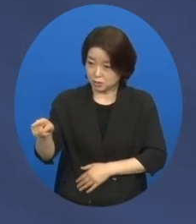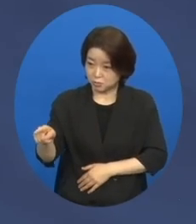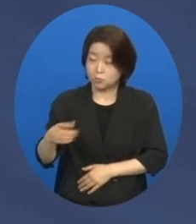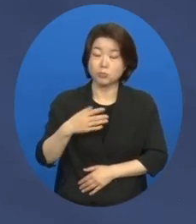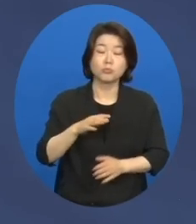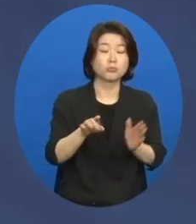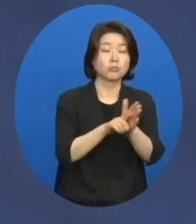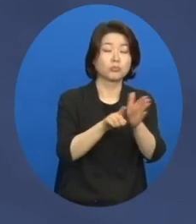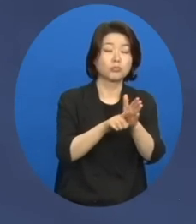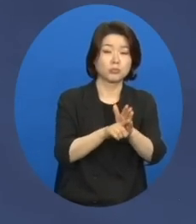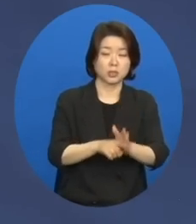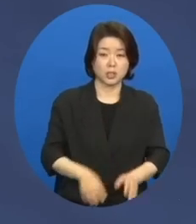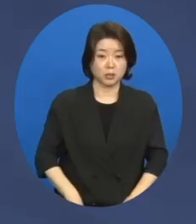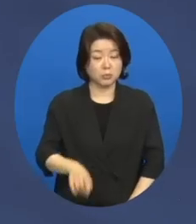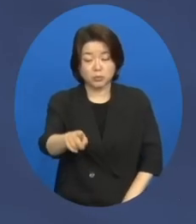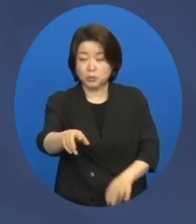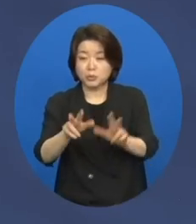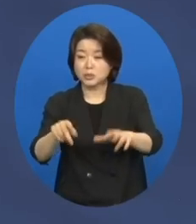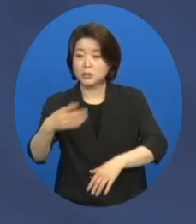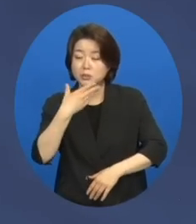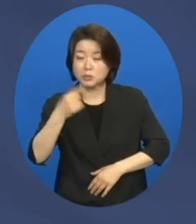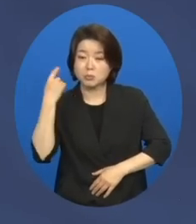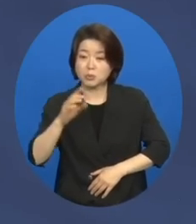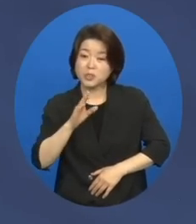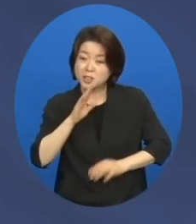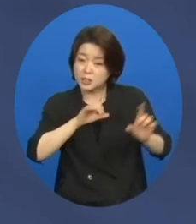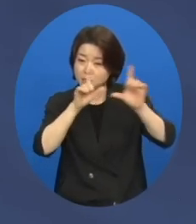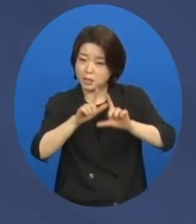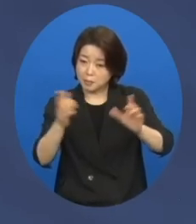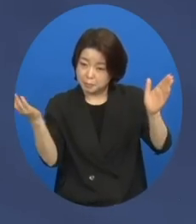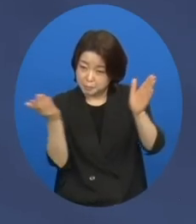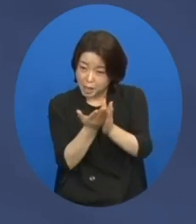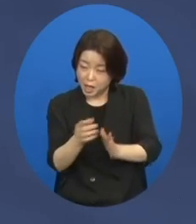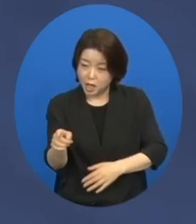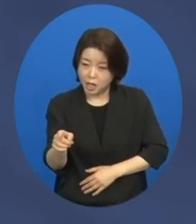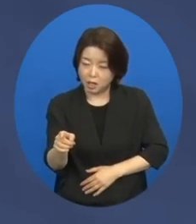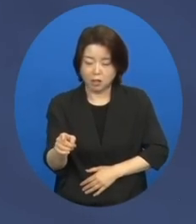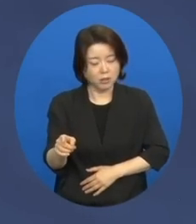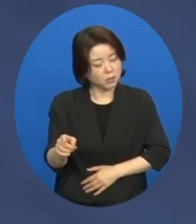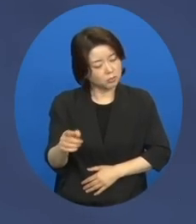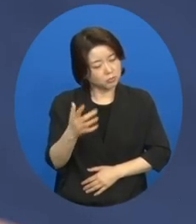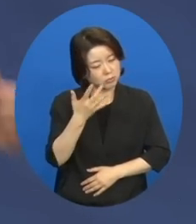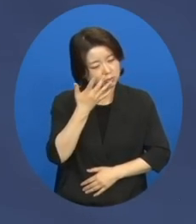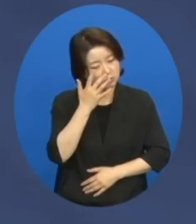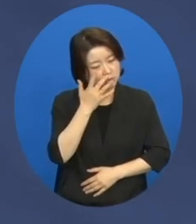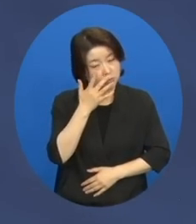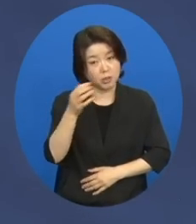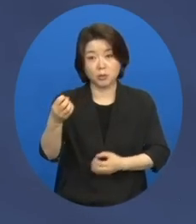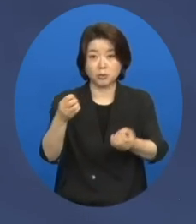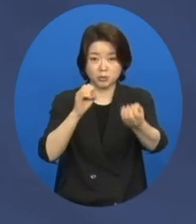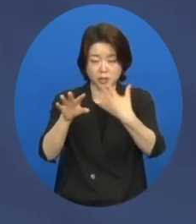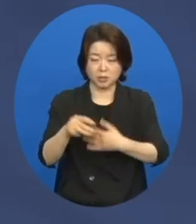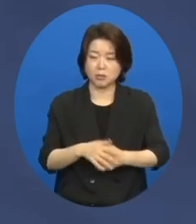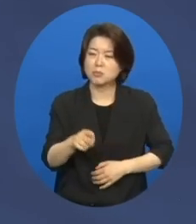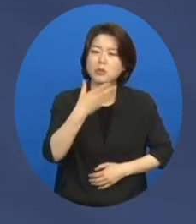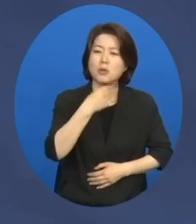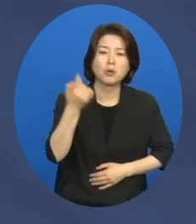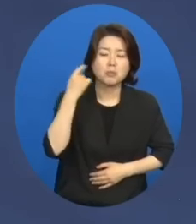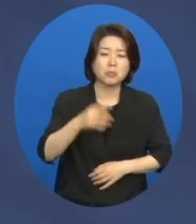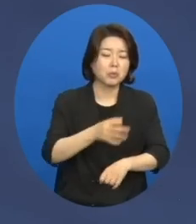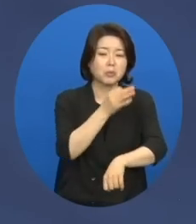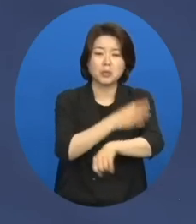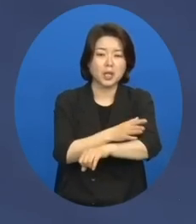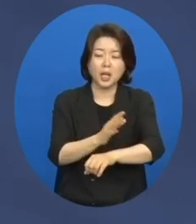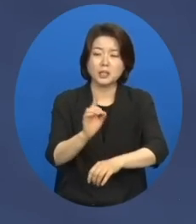거예요. 그럼 너 지금 그 복음이 실제가 됐냐? 글쎄 뭐 그런 것 같지는 않다는 거예요. 그럼 복음이란 간단한 말로